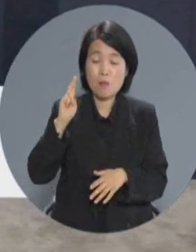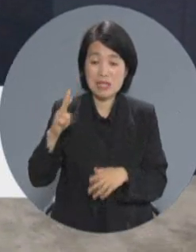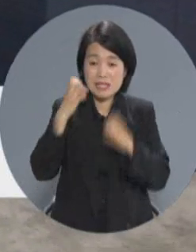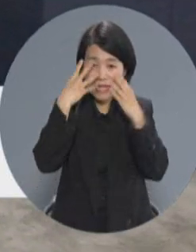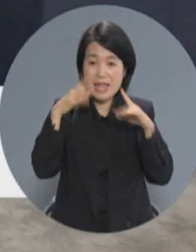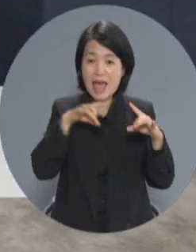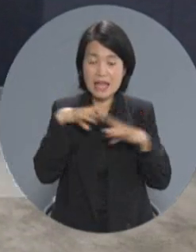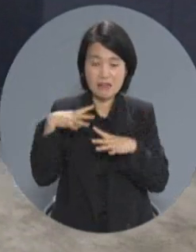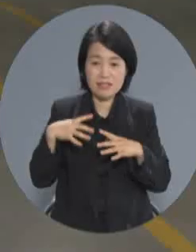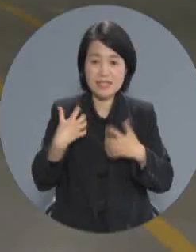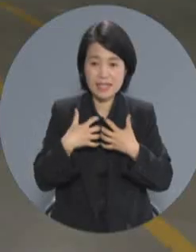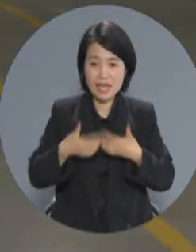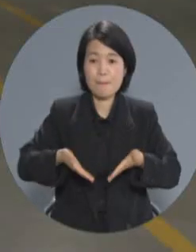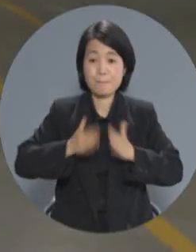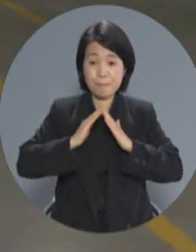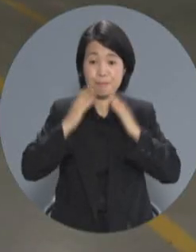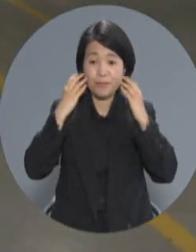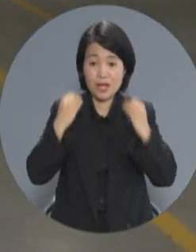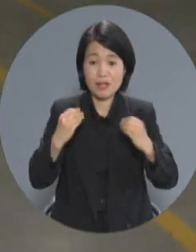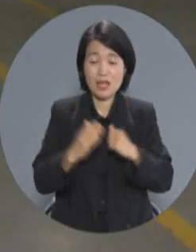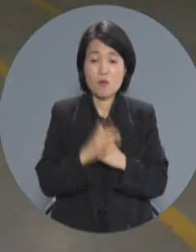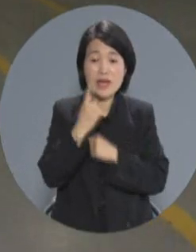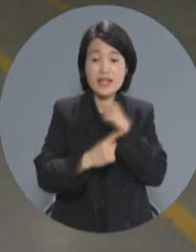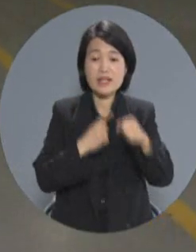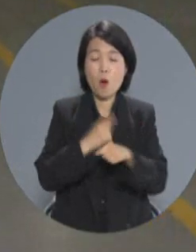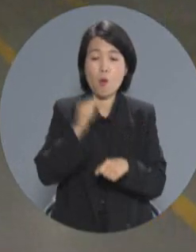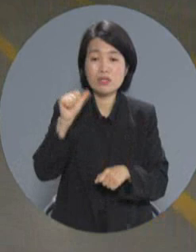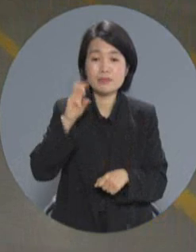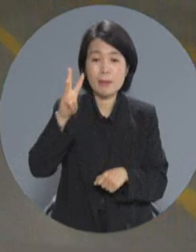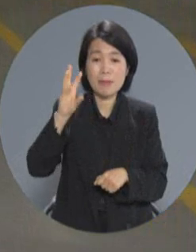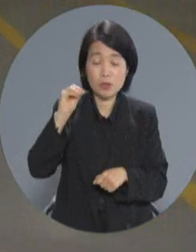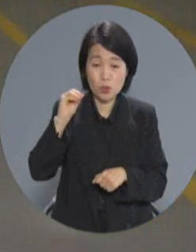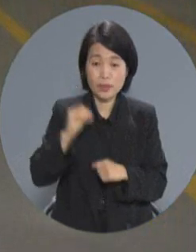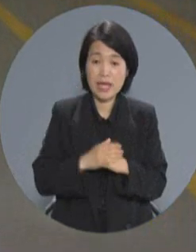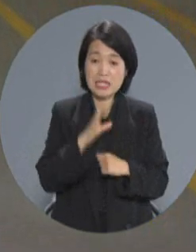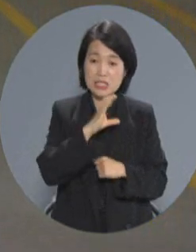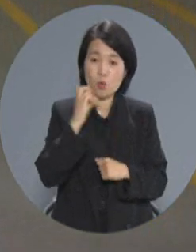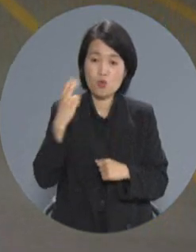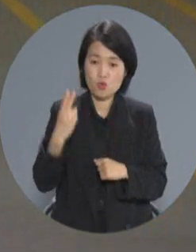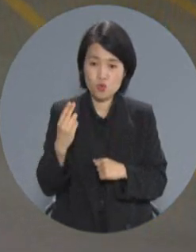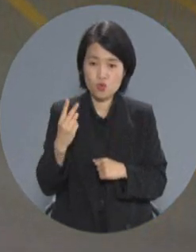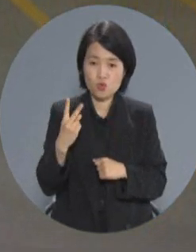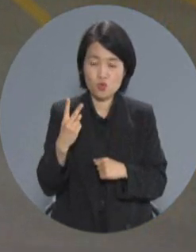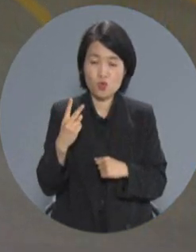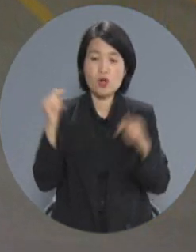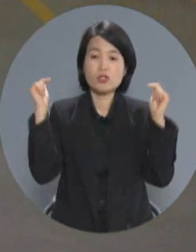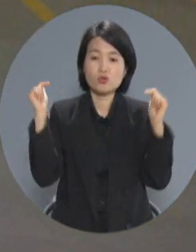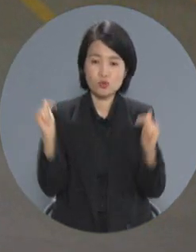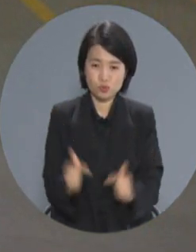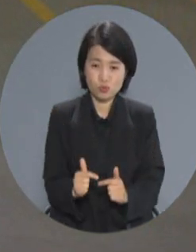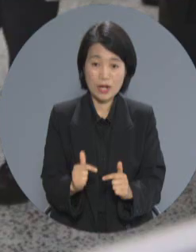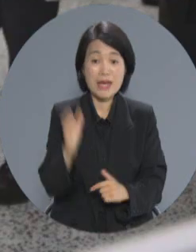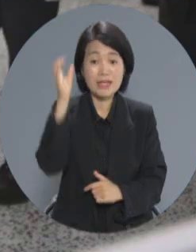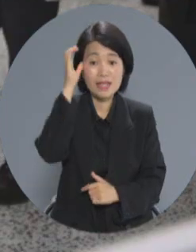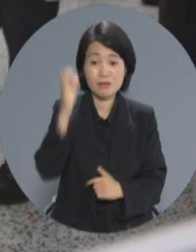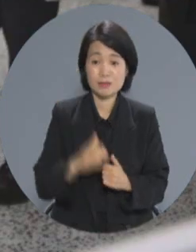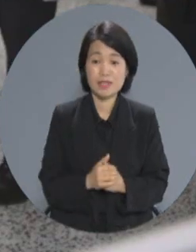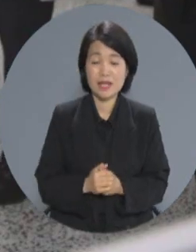신재생에너지 발전 설비가 갖추어지고 연간 53만 톤의 온실가스를 감축할 것으로 기대하고